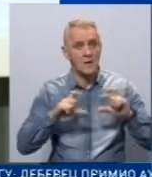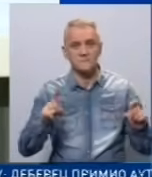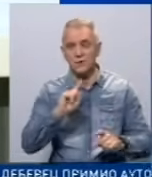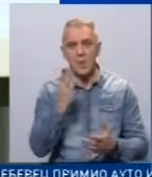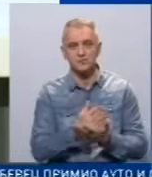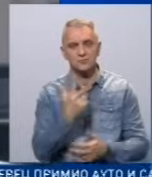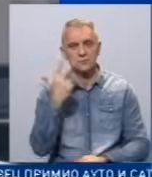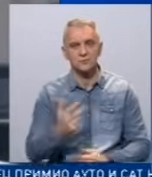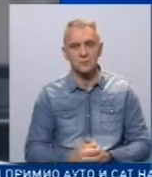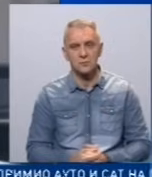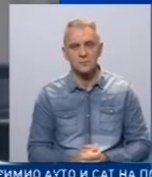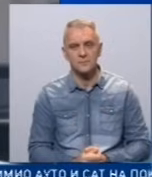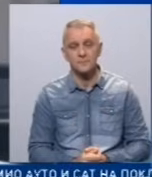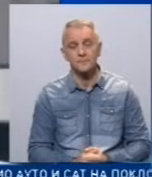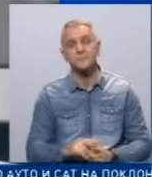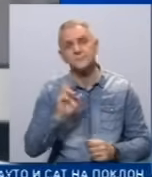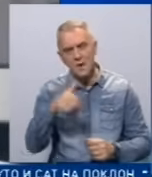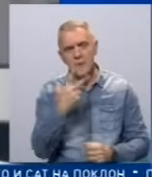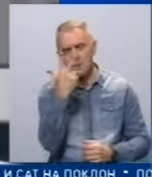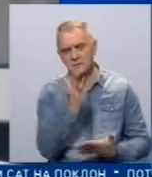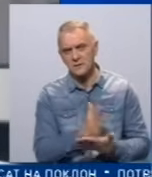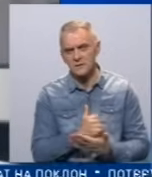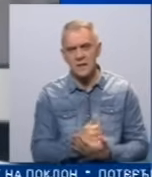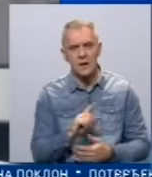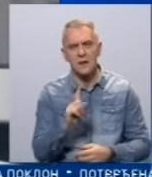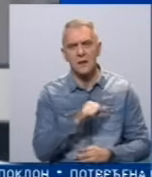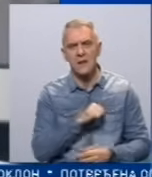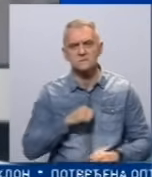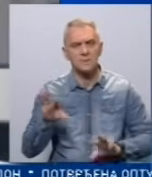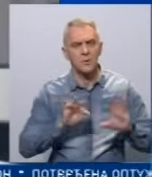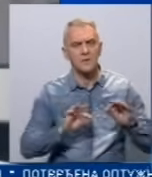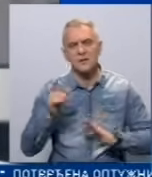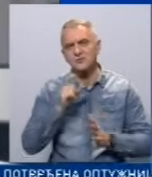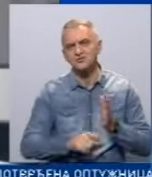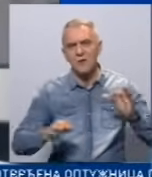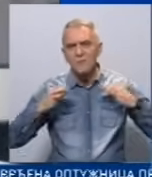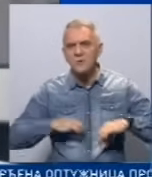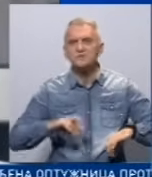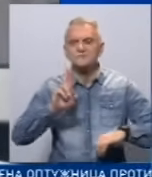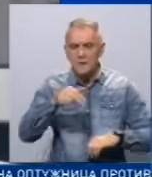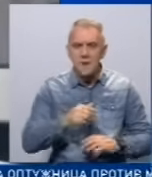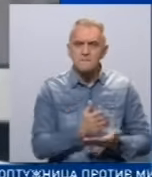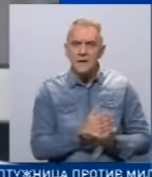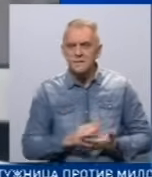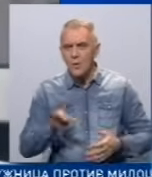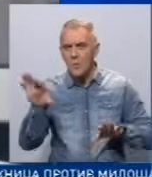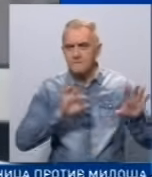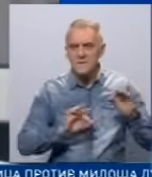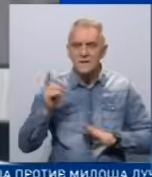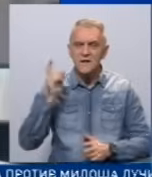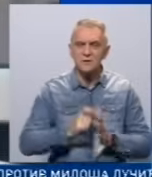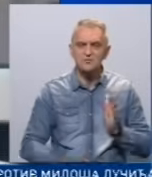biti Trojka. Postoje tri dijela, ne samo ovaj oko biranja članova predsjedništva, postoji dio oko biranja